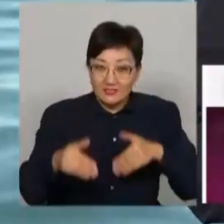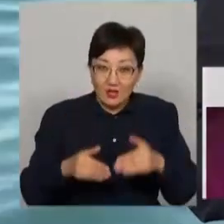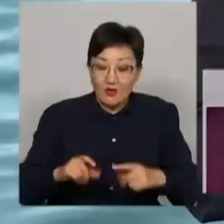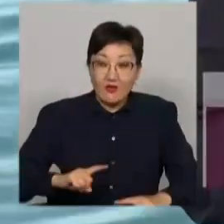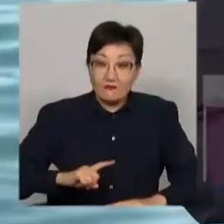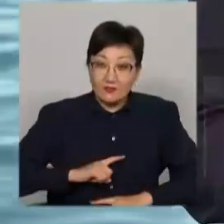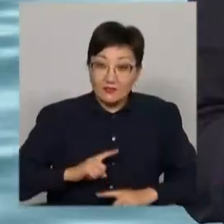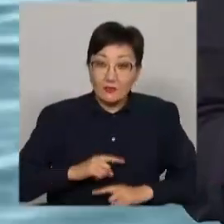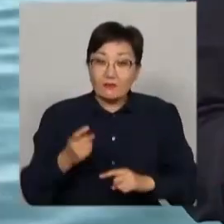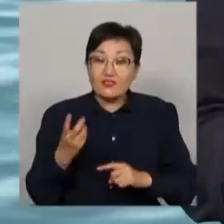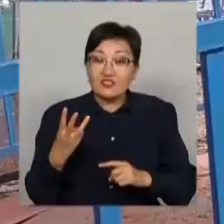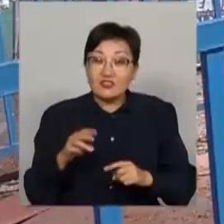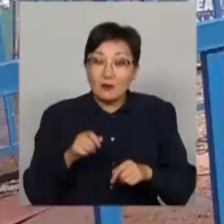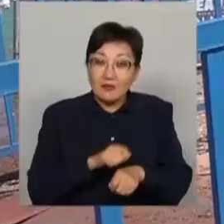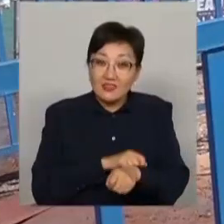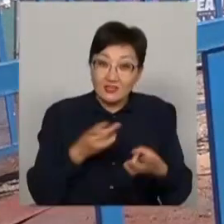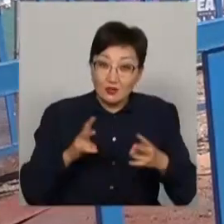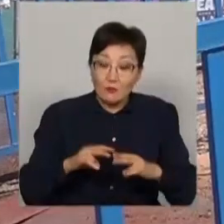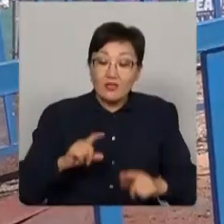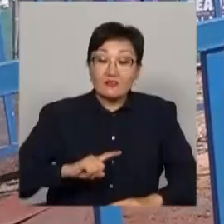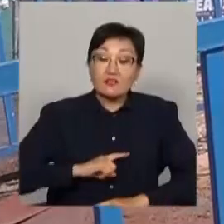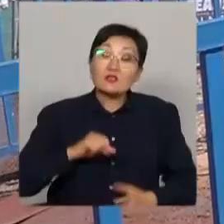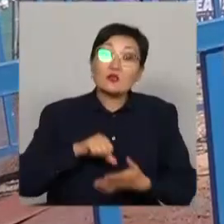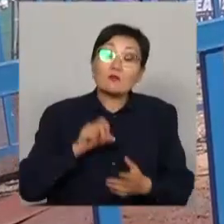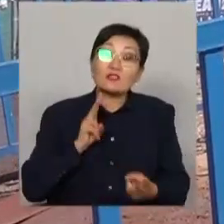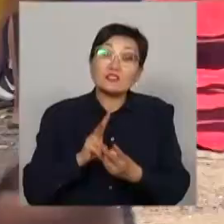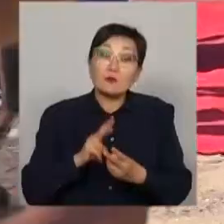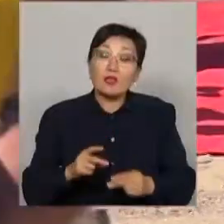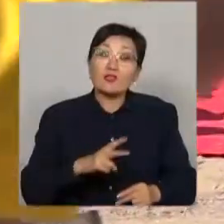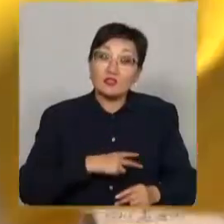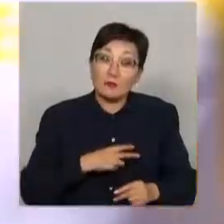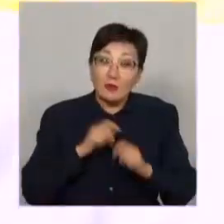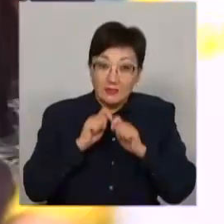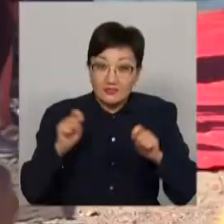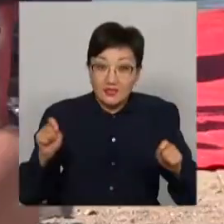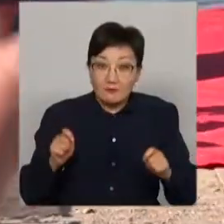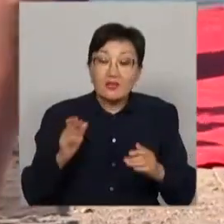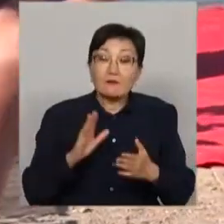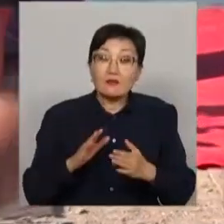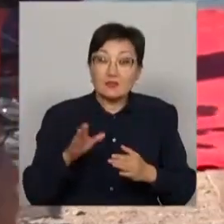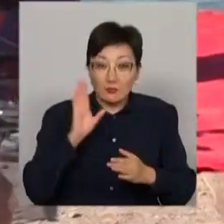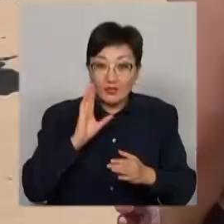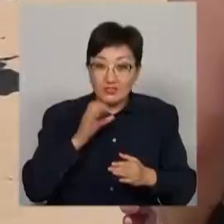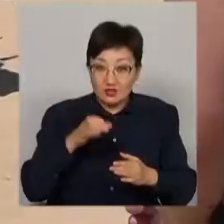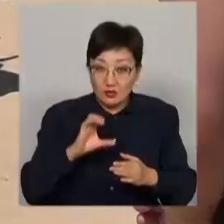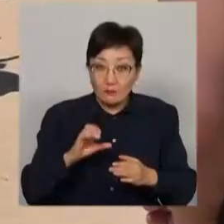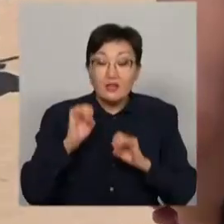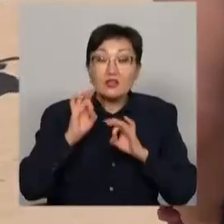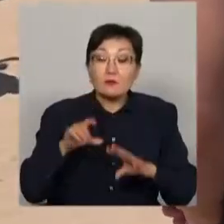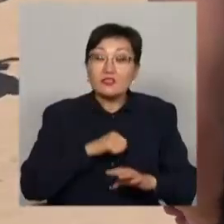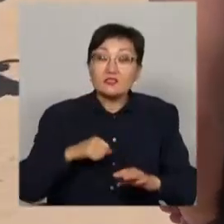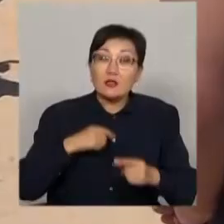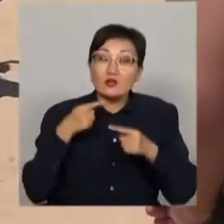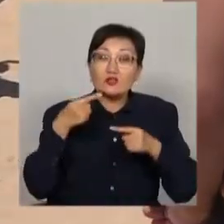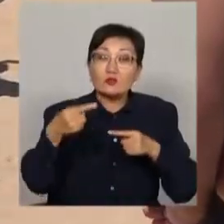их отделяют считанные метры. На финише участников встретили медалями, подарками и прохладительными напитками. Чемпионом самой